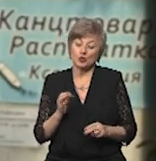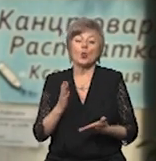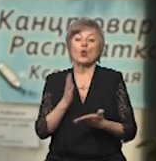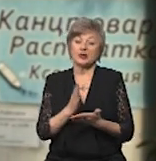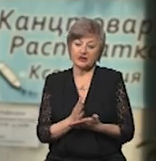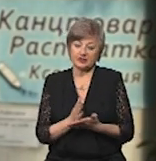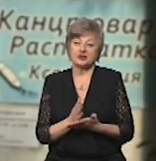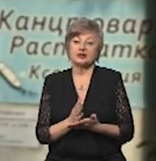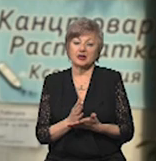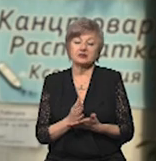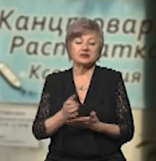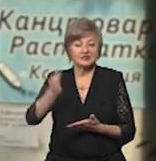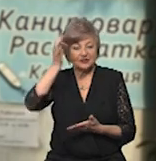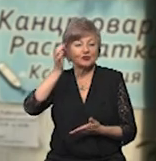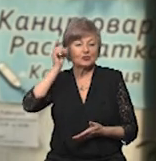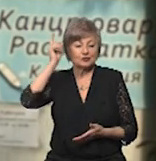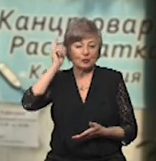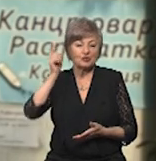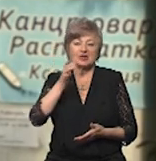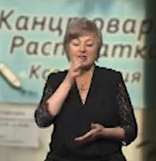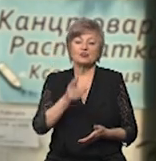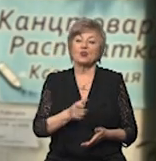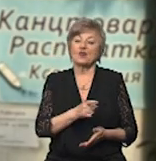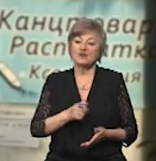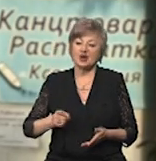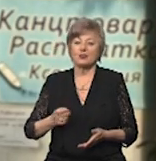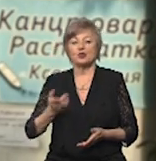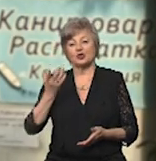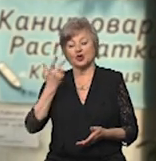І ностальгія за певними часами, коли